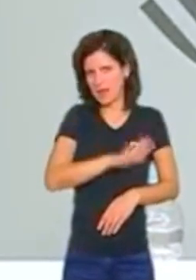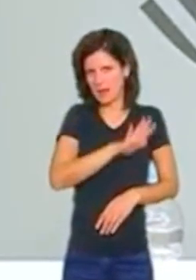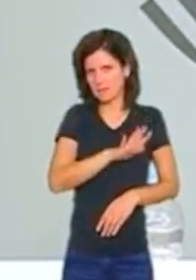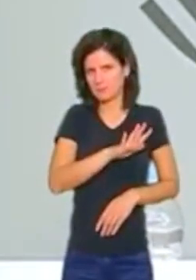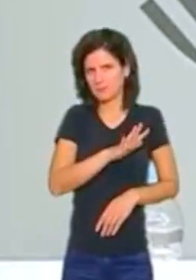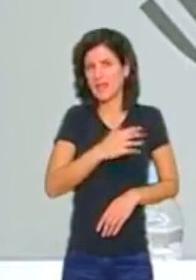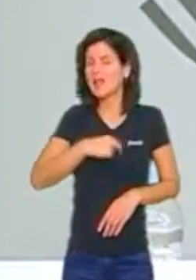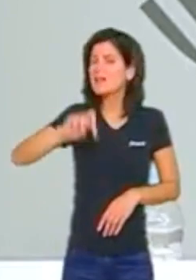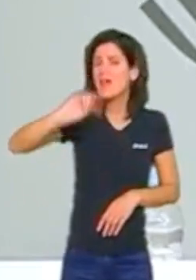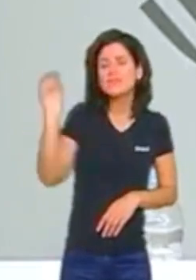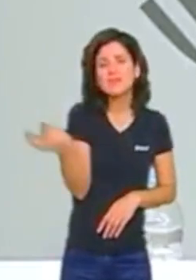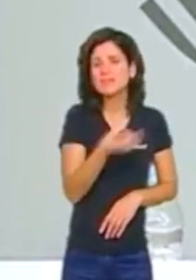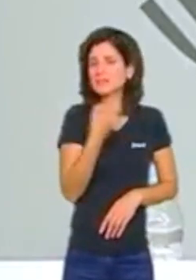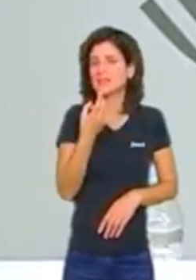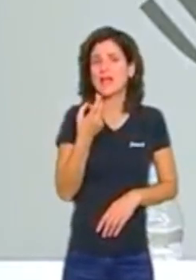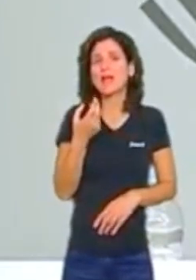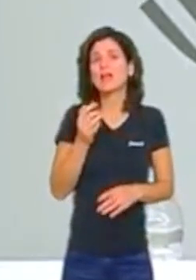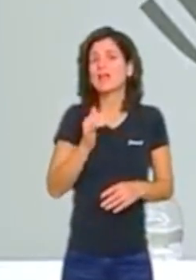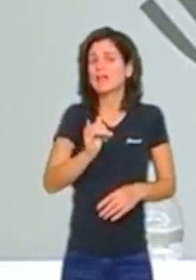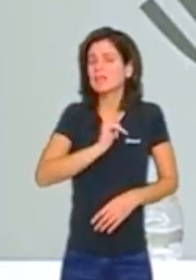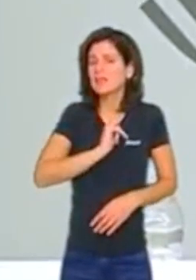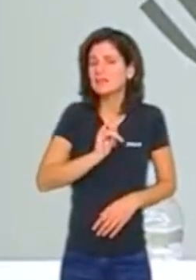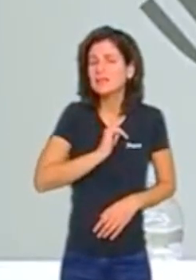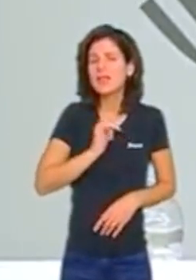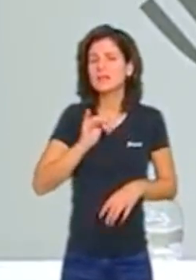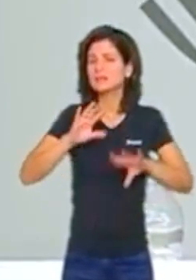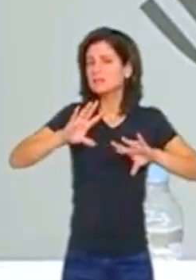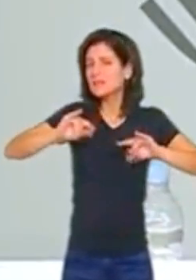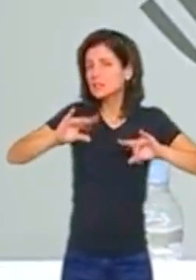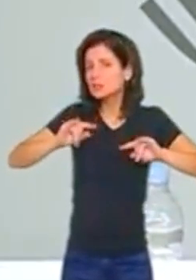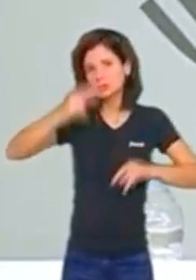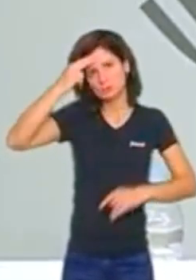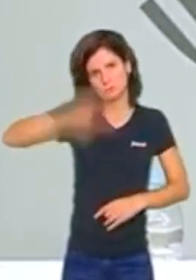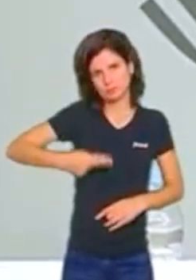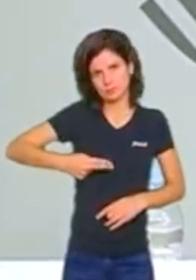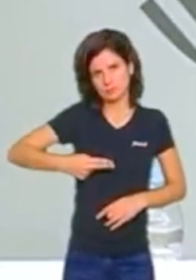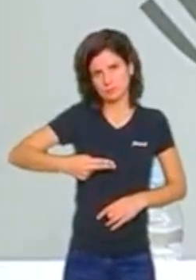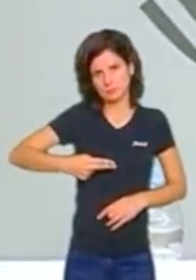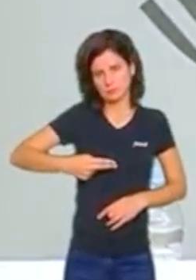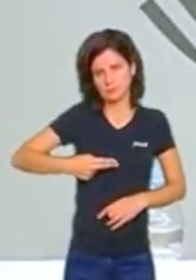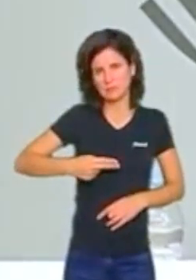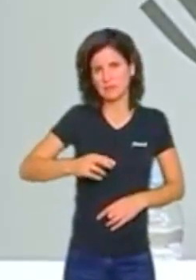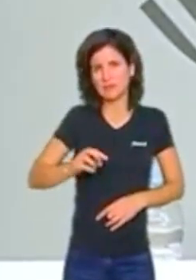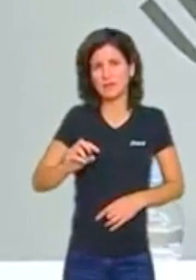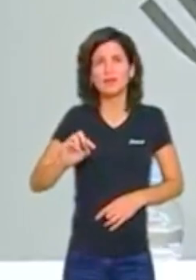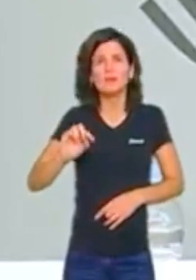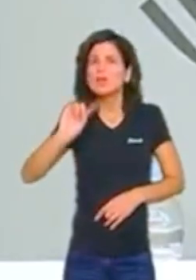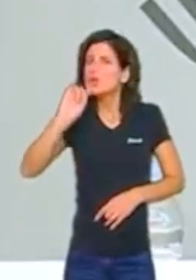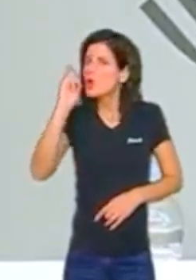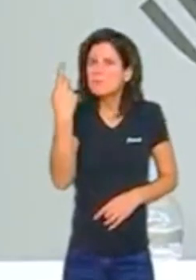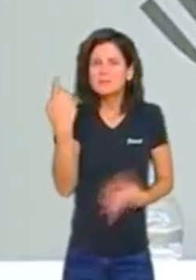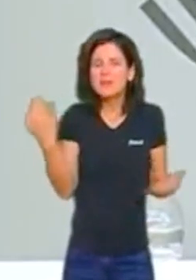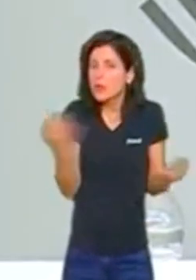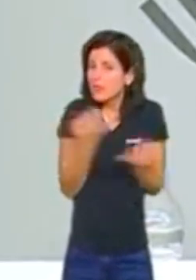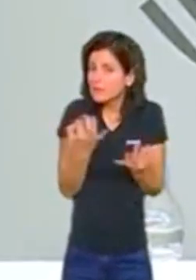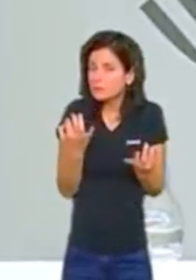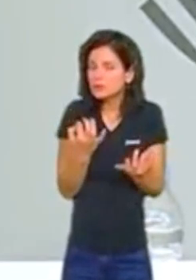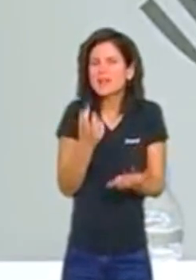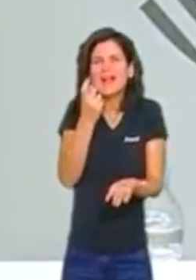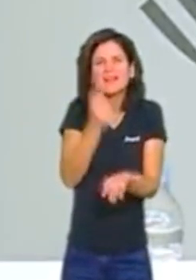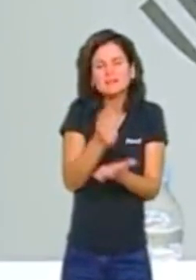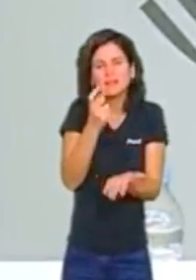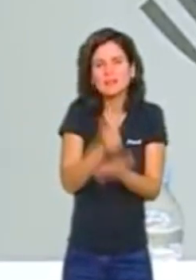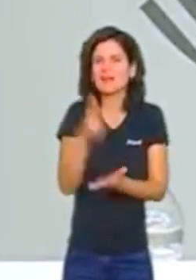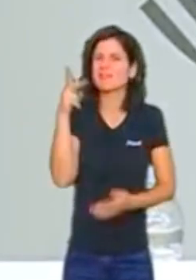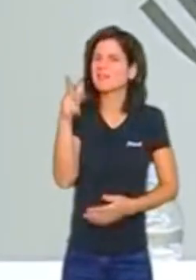i la diversitat i peculiaritat i singularitat dels territoris. Però el primer que hem de garantir és la igualtat de drets, que un xiquet o